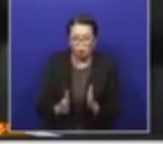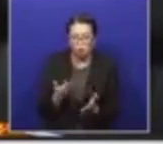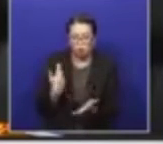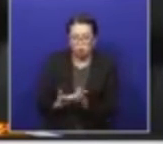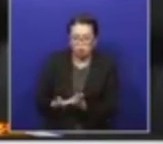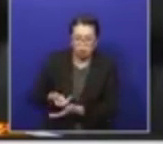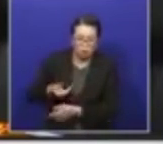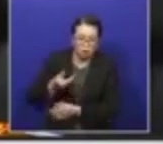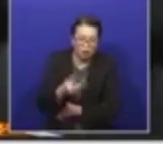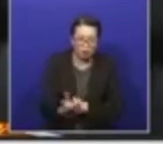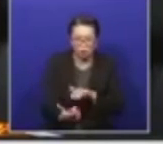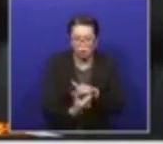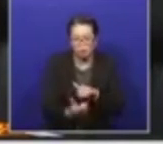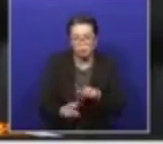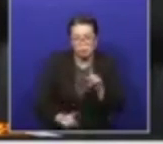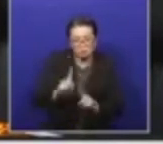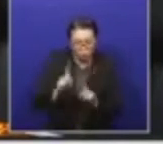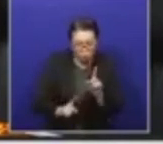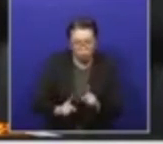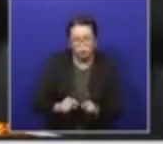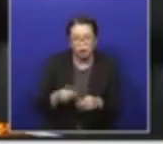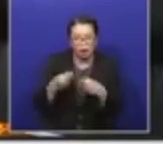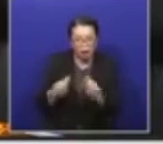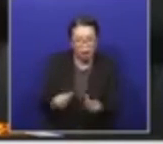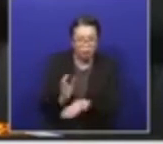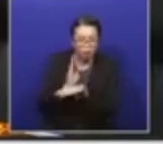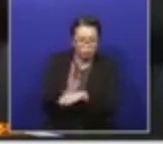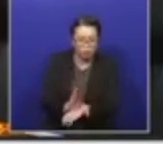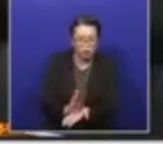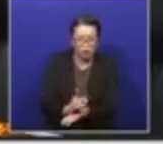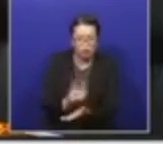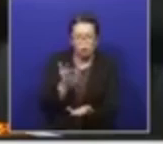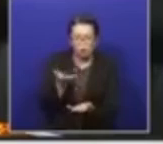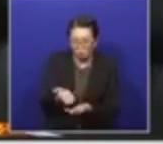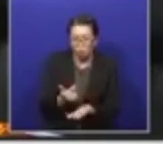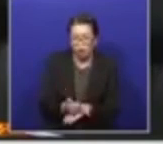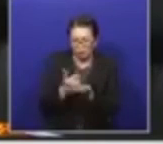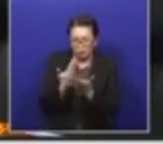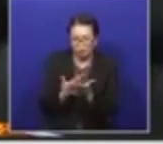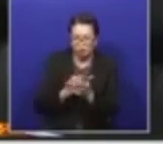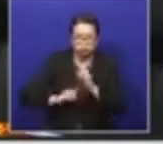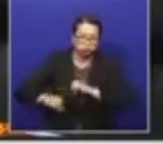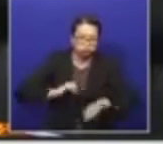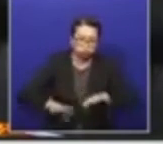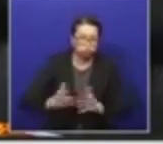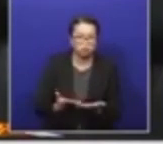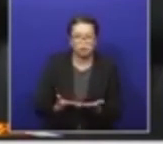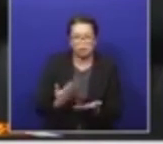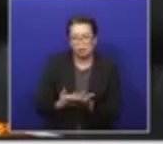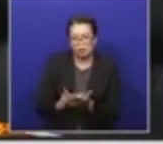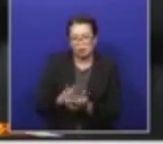ใส่มากรุณาใช้ให้สอดคล้องวัตถุประสงค์นะครับอย่าใช้เงินสุรุ่ยสุร่ายอย่าใช้เงินไปนอกก